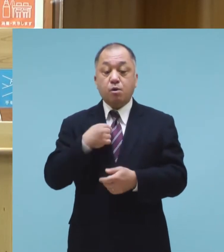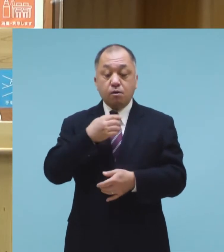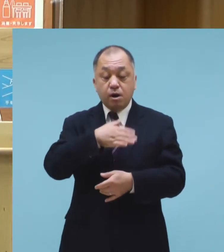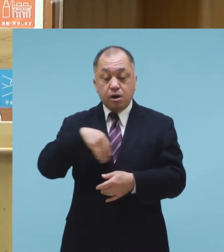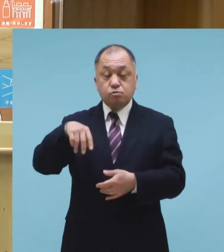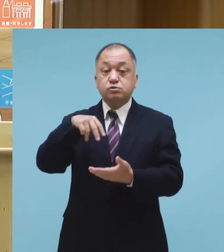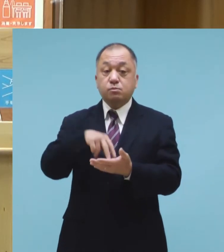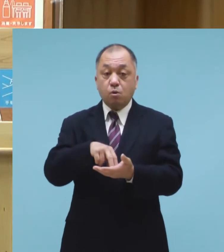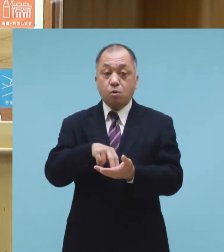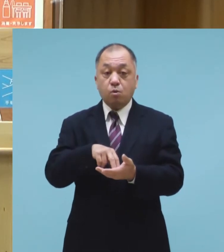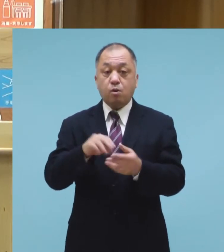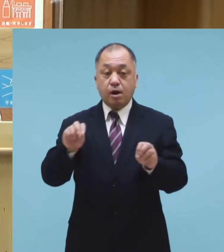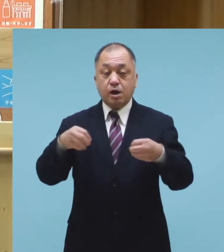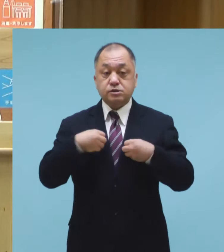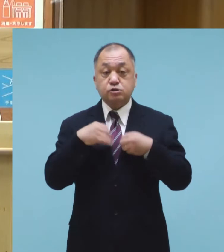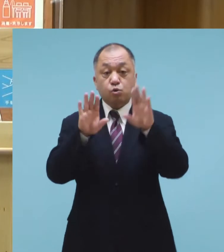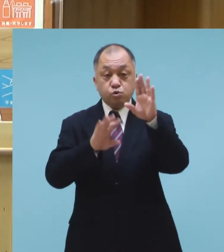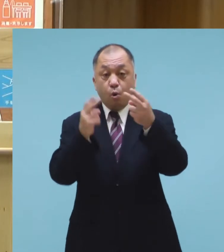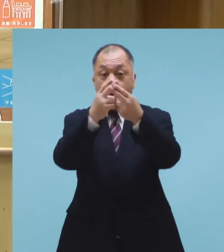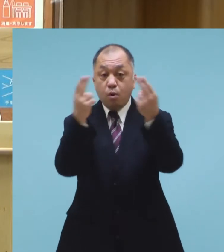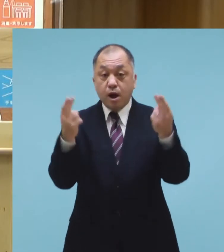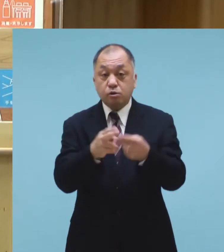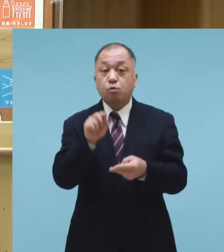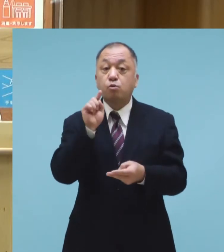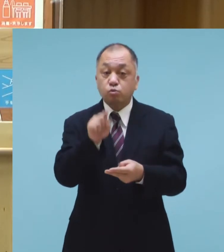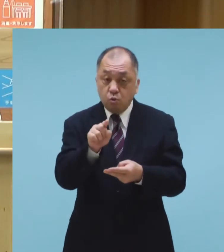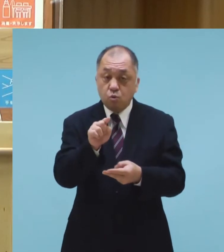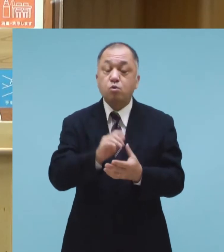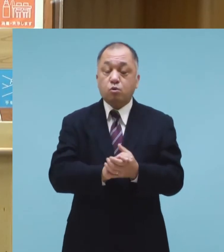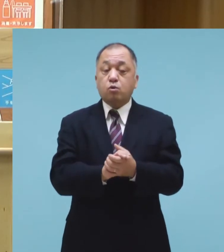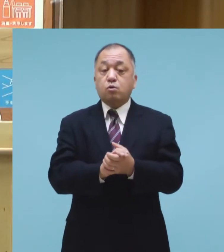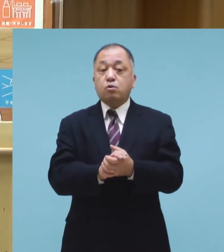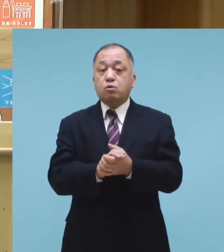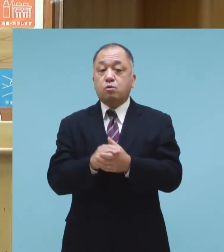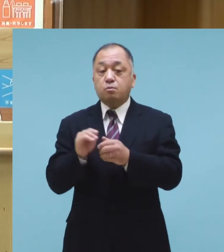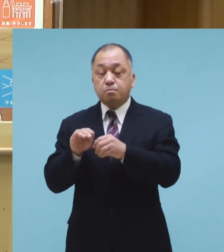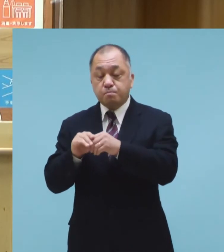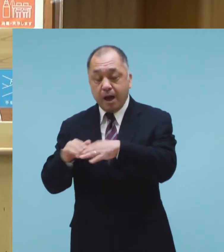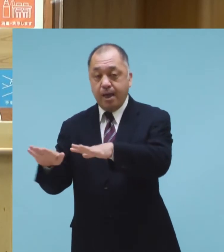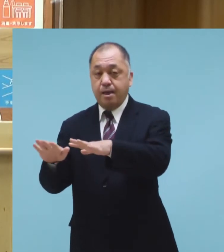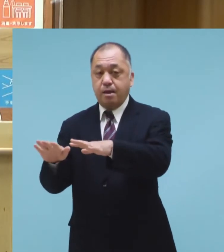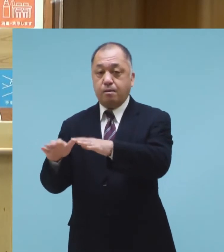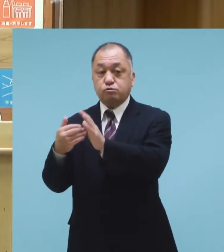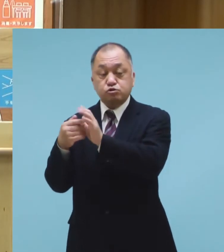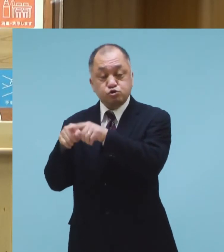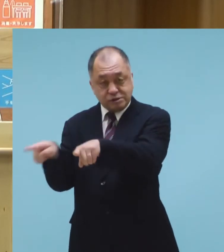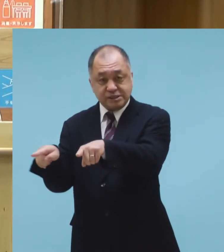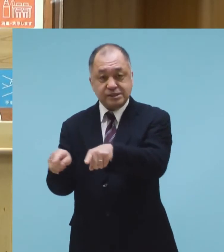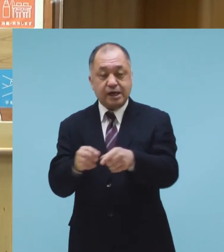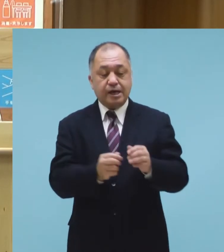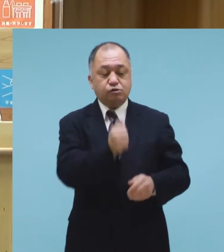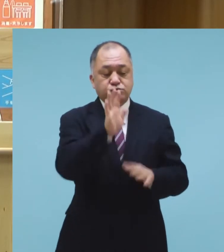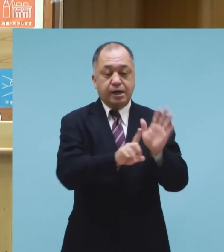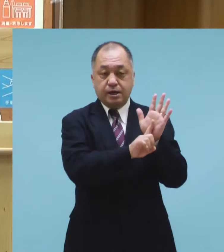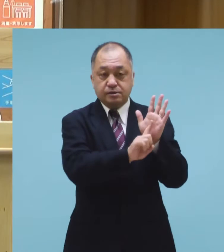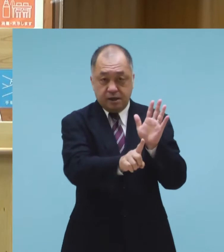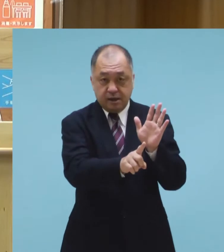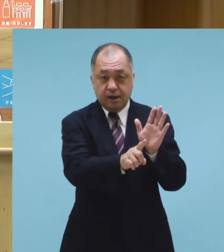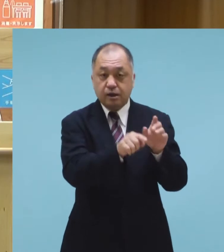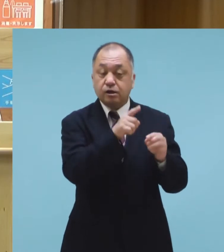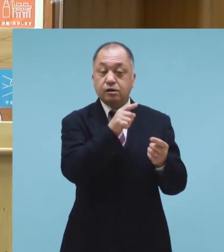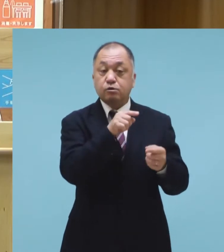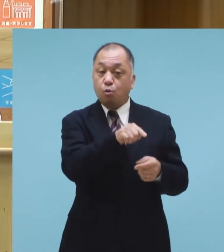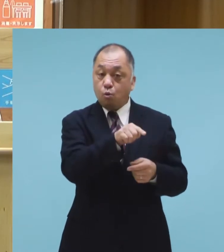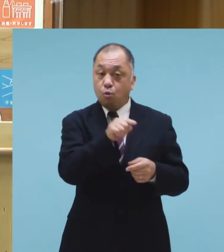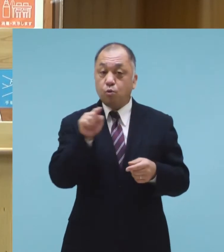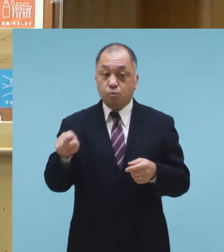の感染状況の中でまん延防止等重点措置また緊急事態措置、まあ、その中で、ある意味では緊